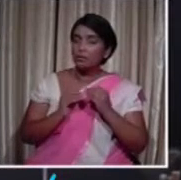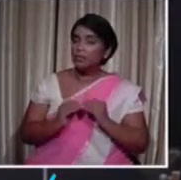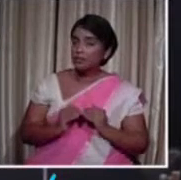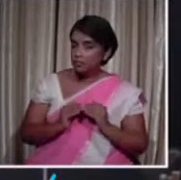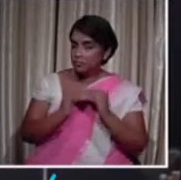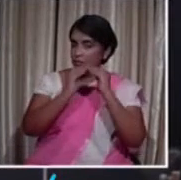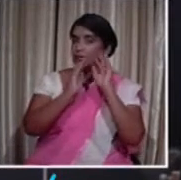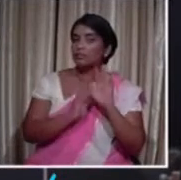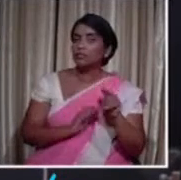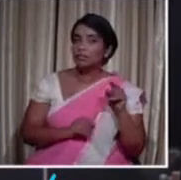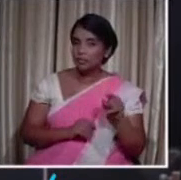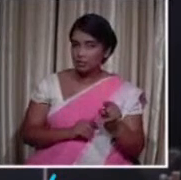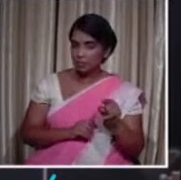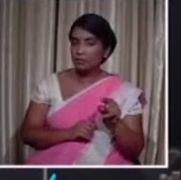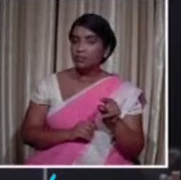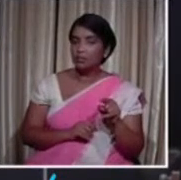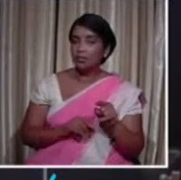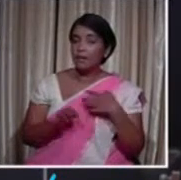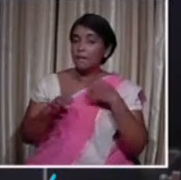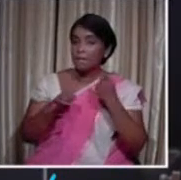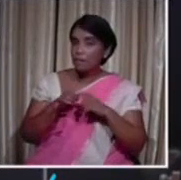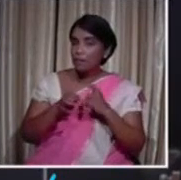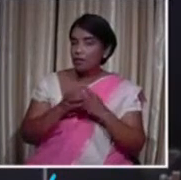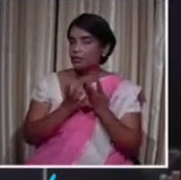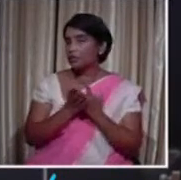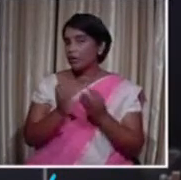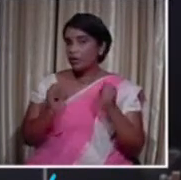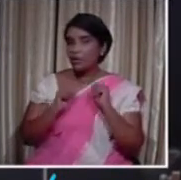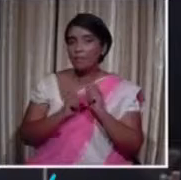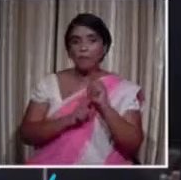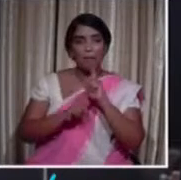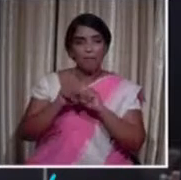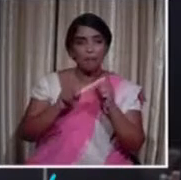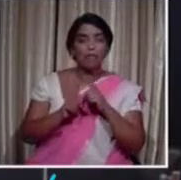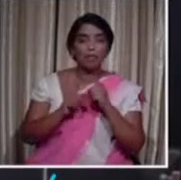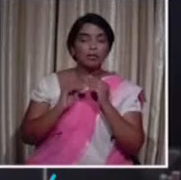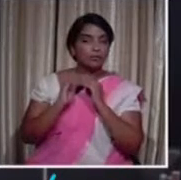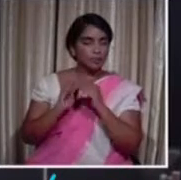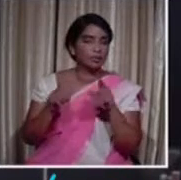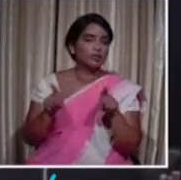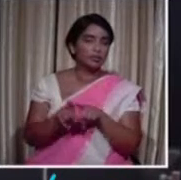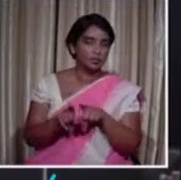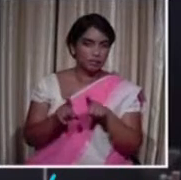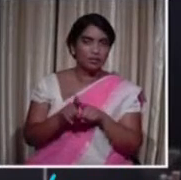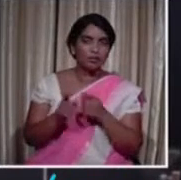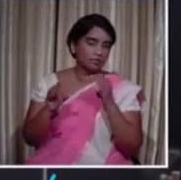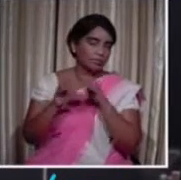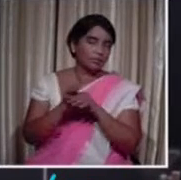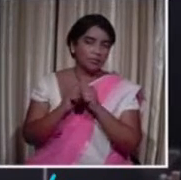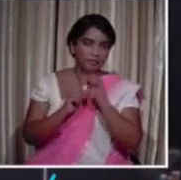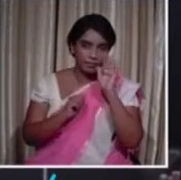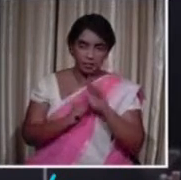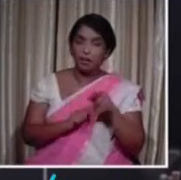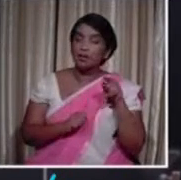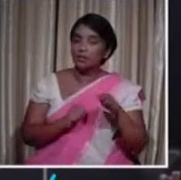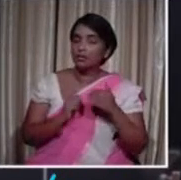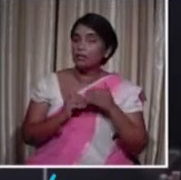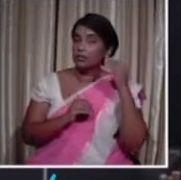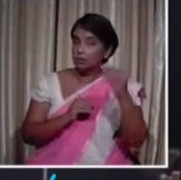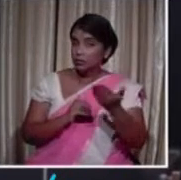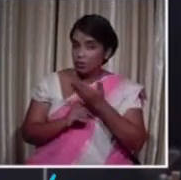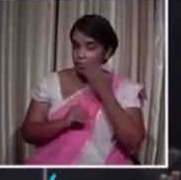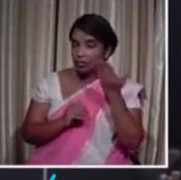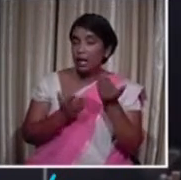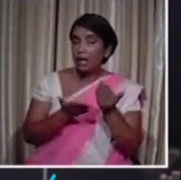sandaha me prashnen goda enna parlimentu api aayathanayak hatiyata hodawa gata yutuyi etenin apita puluwan